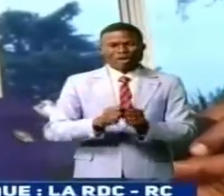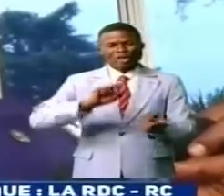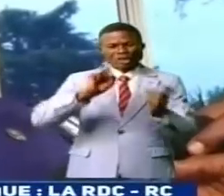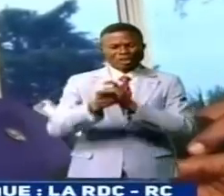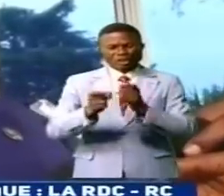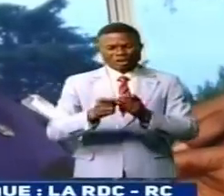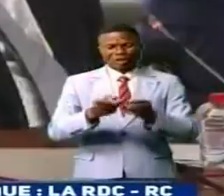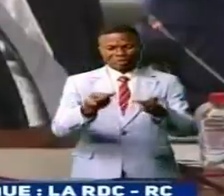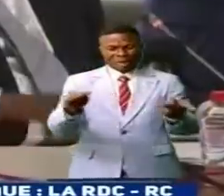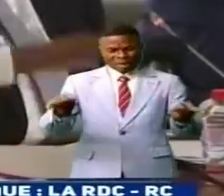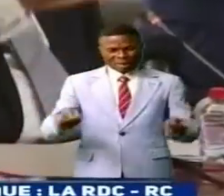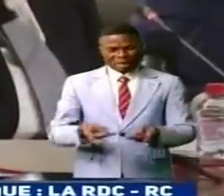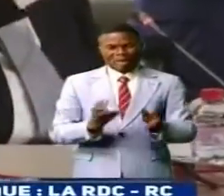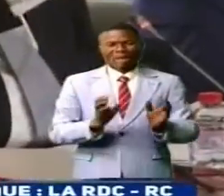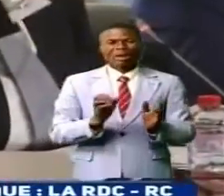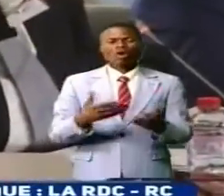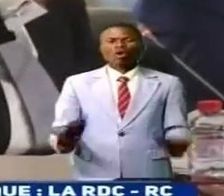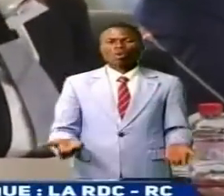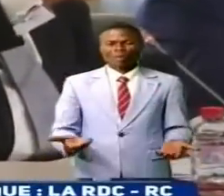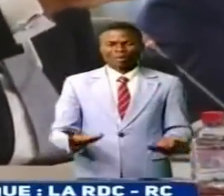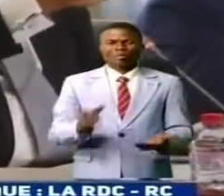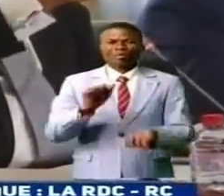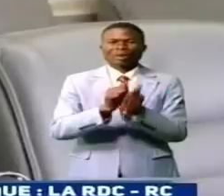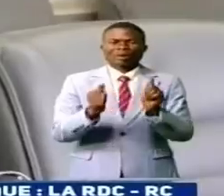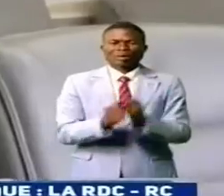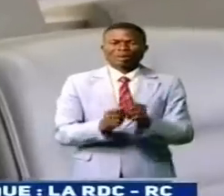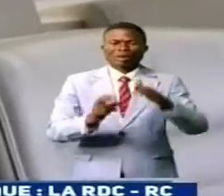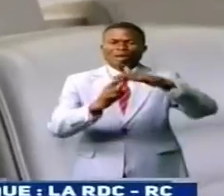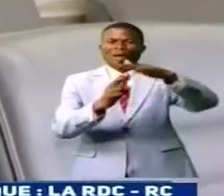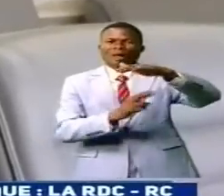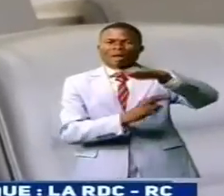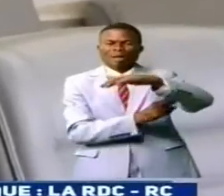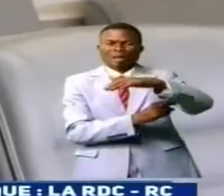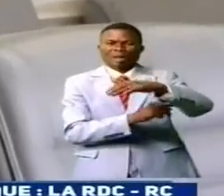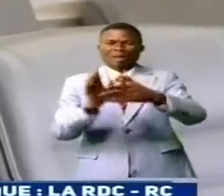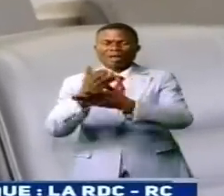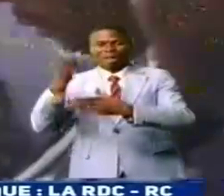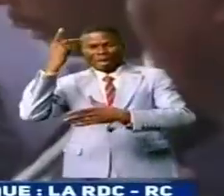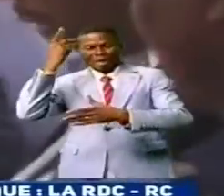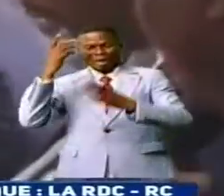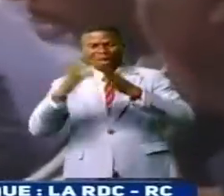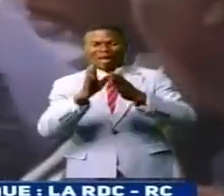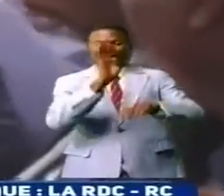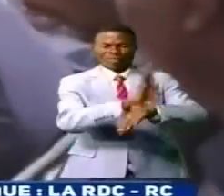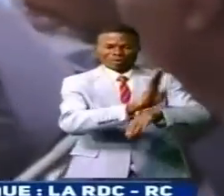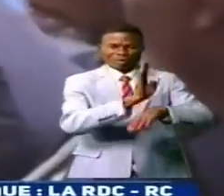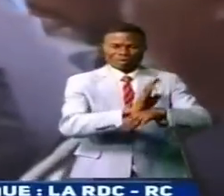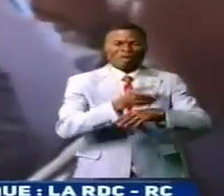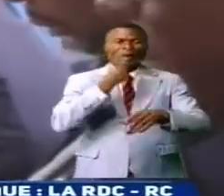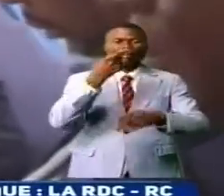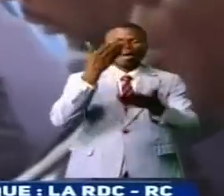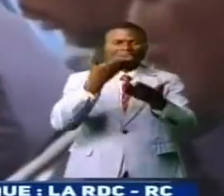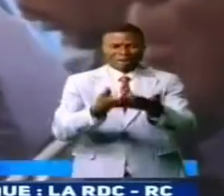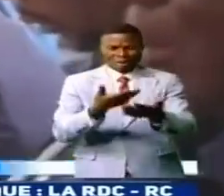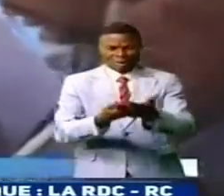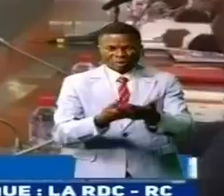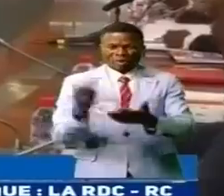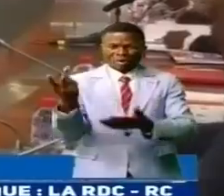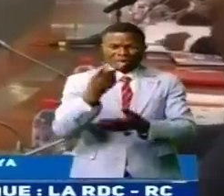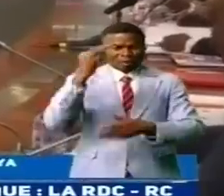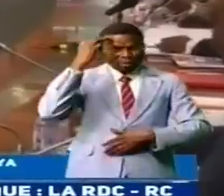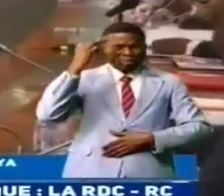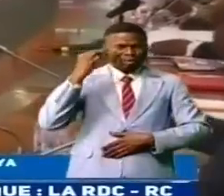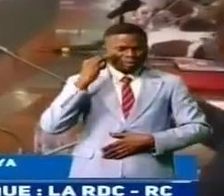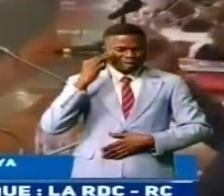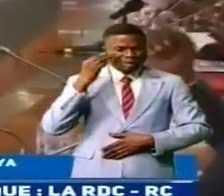l'équipement de notre territoire. Aussi, la question du pont Routrail entre Kinshasa et Brazzaville a été évoquée par les deux ministres